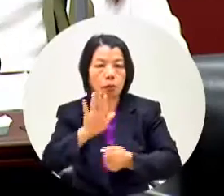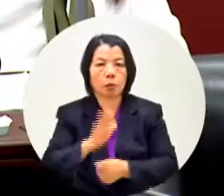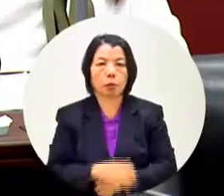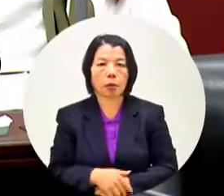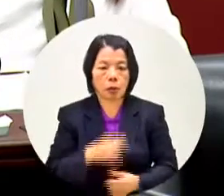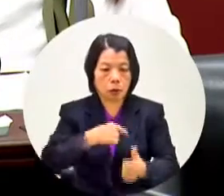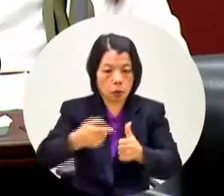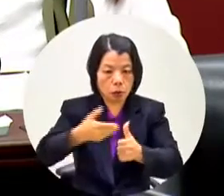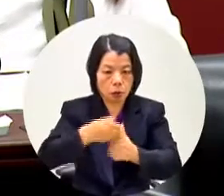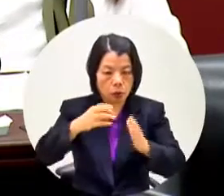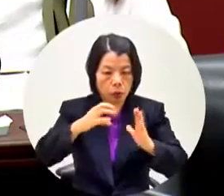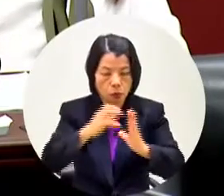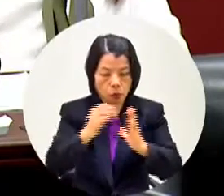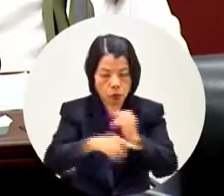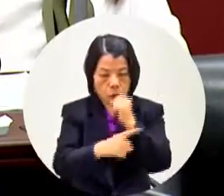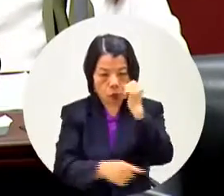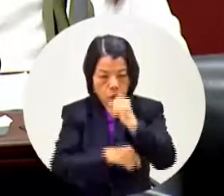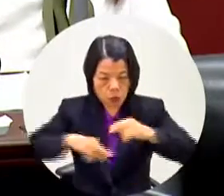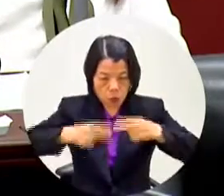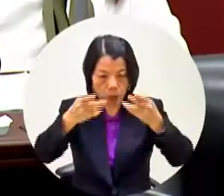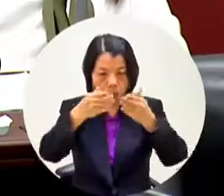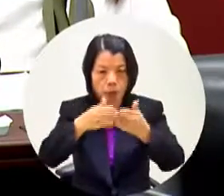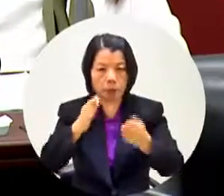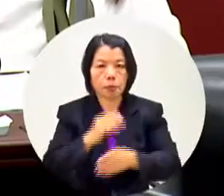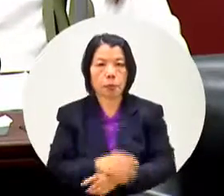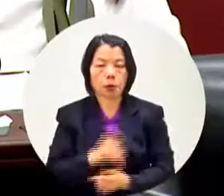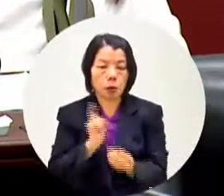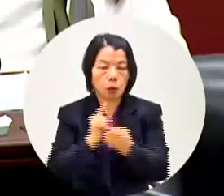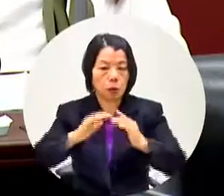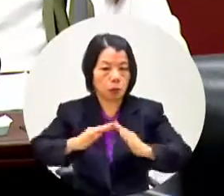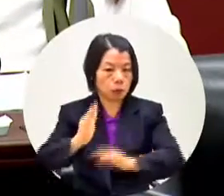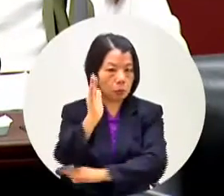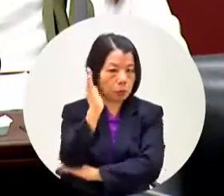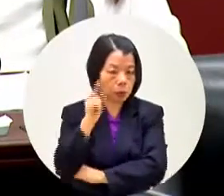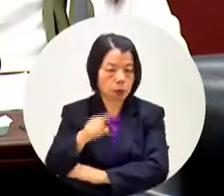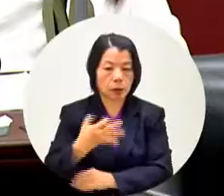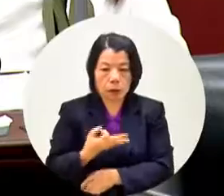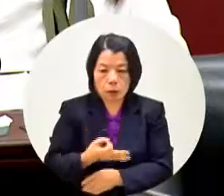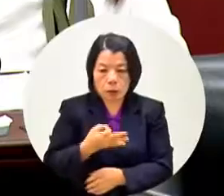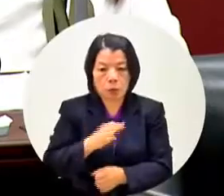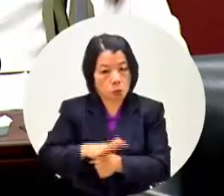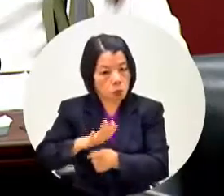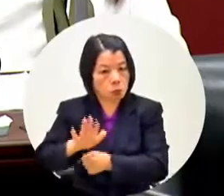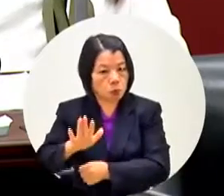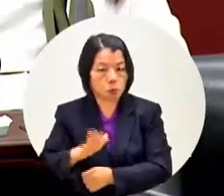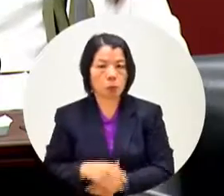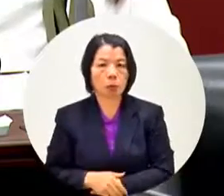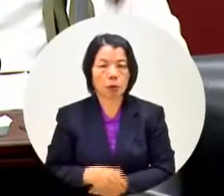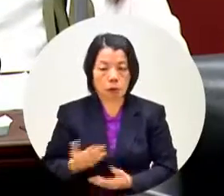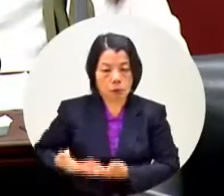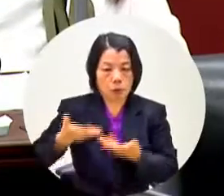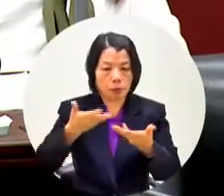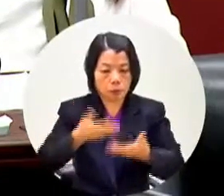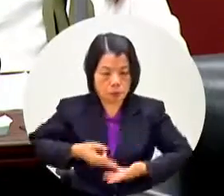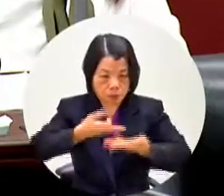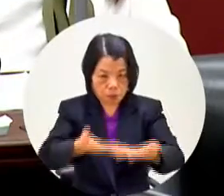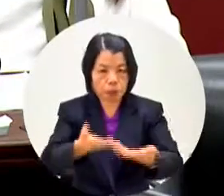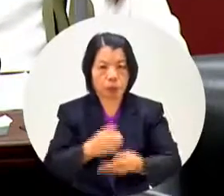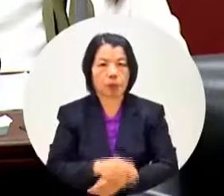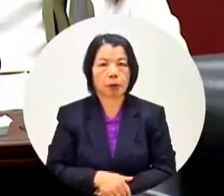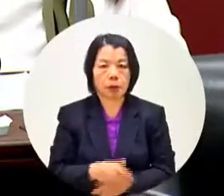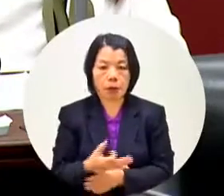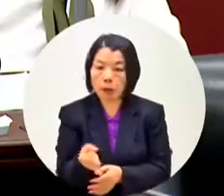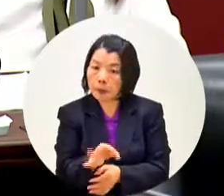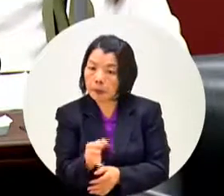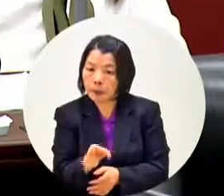有那个每月的那个餐食固定的问题，那这个一定要等到那个教育局修